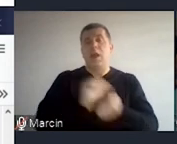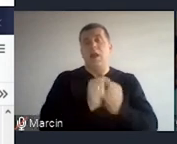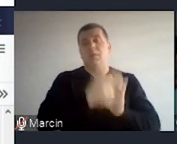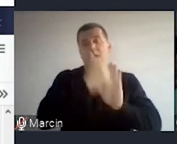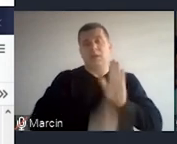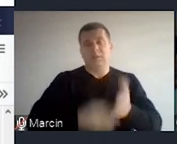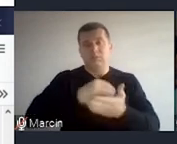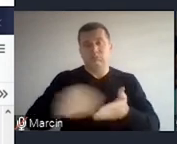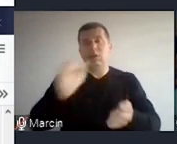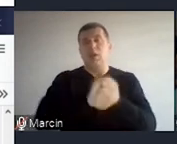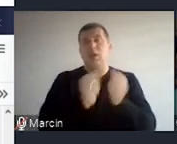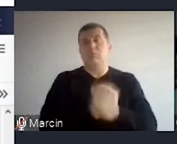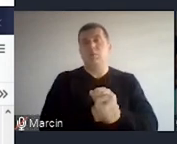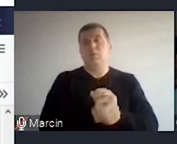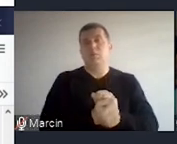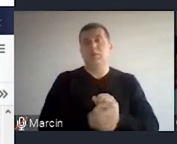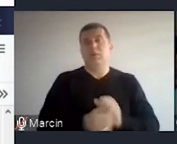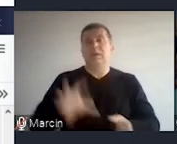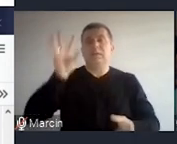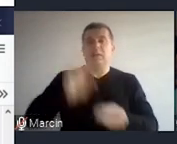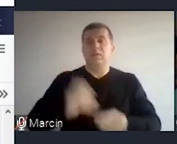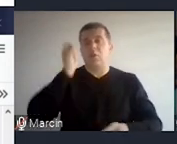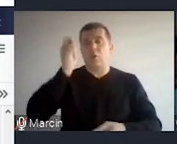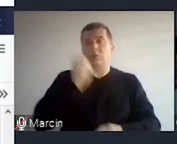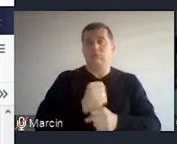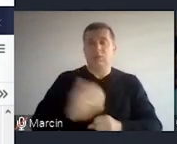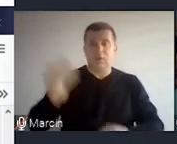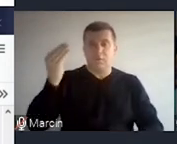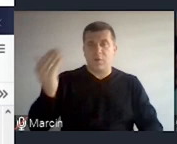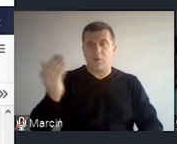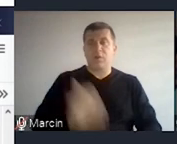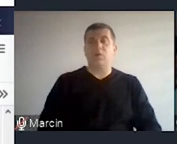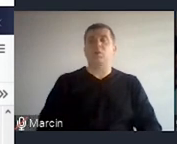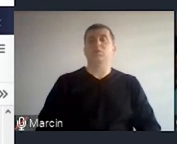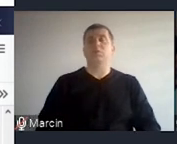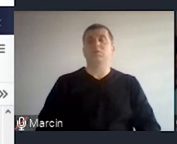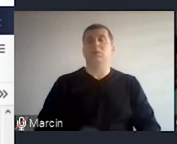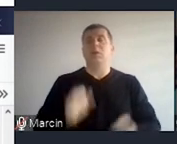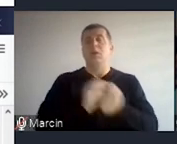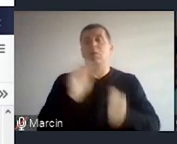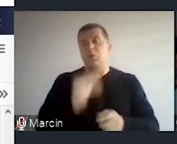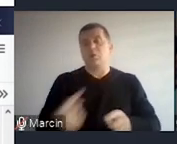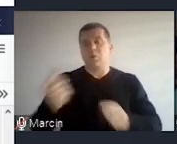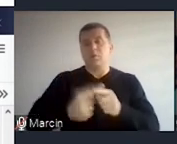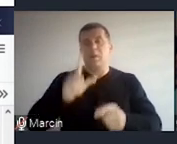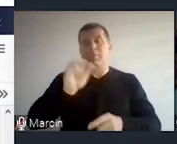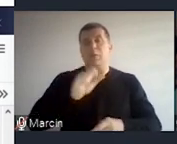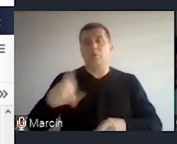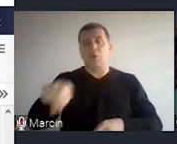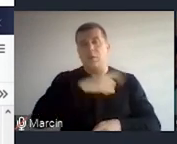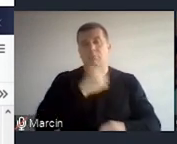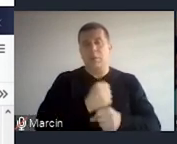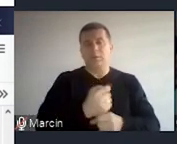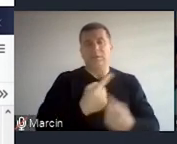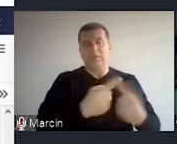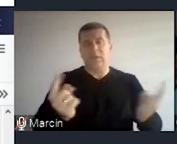płac, albo zestawienie godzin pracy wolontariusza, ewentualnie w przypadku personelu, który pracuje